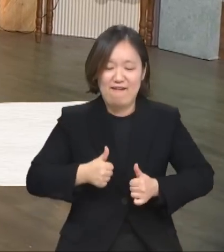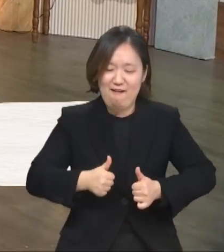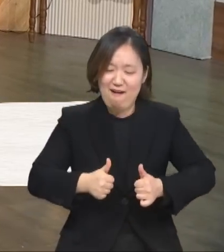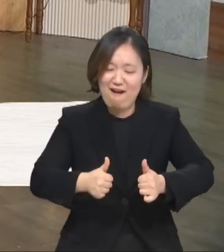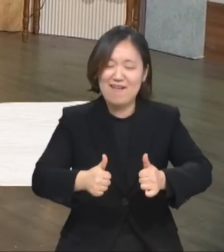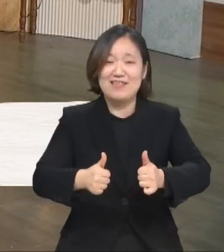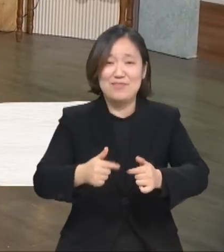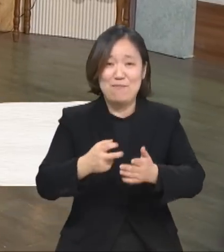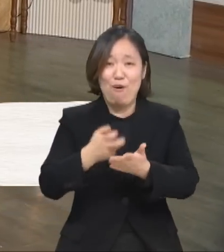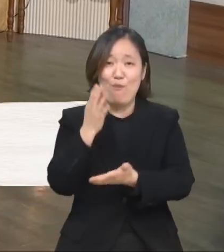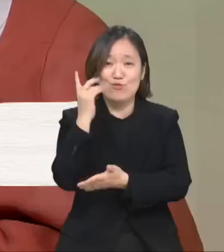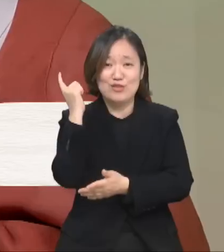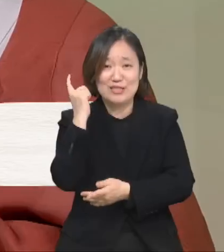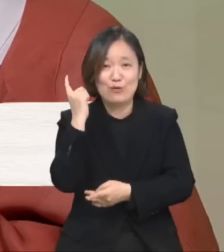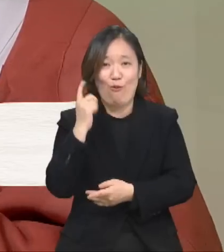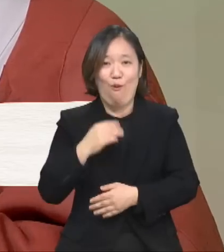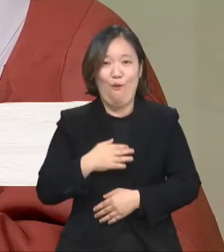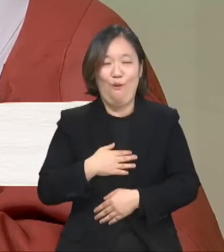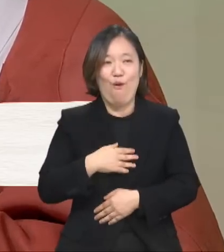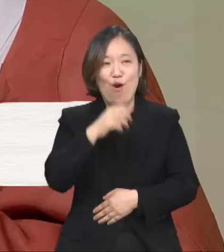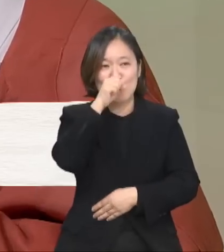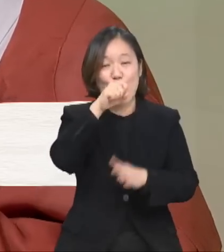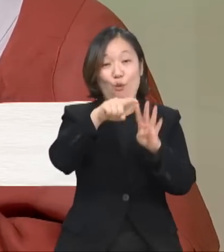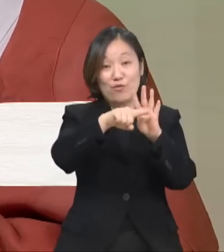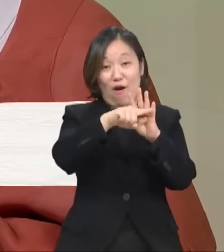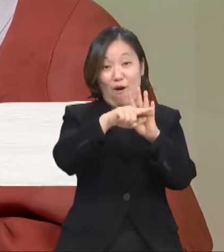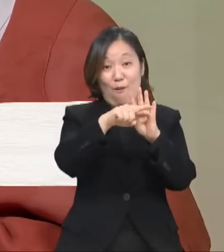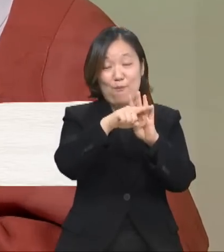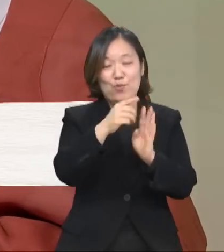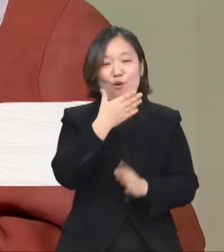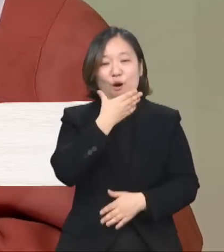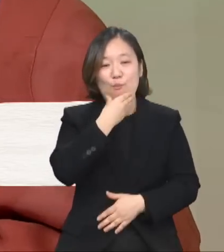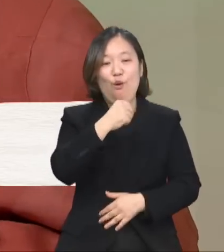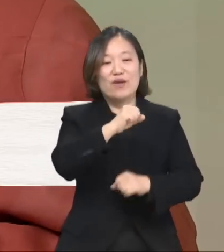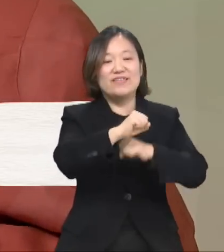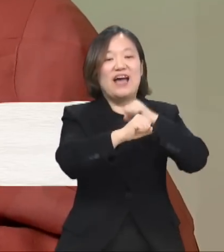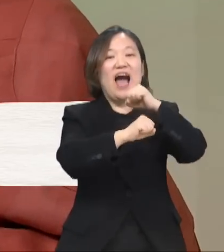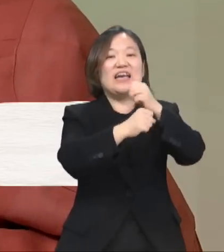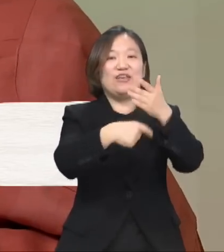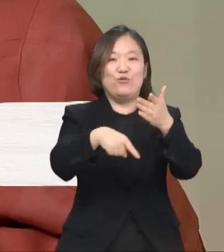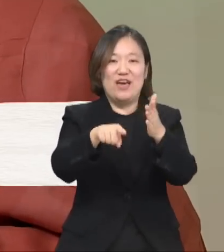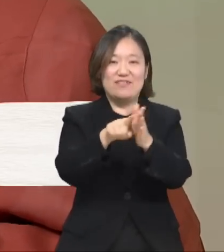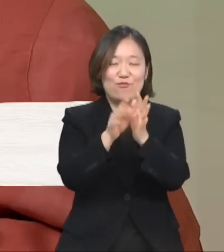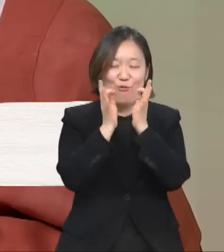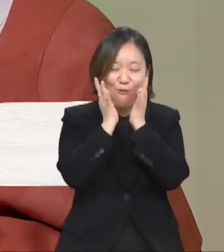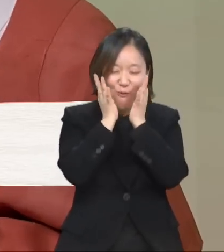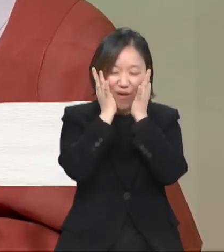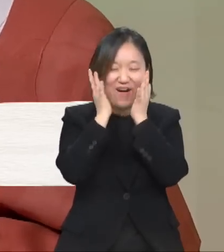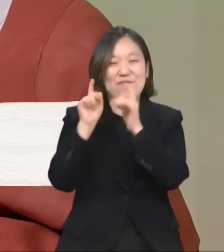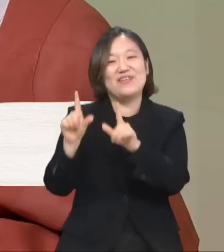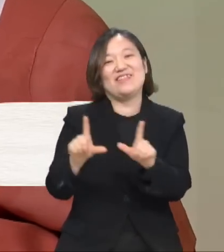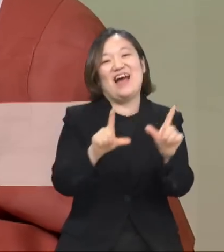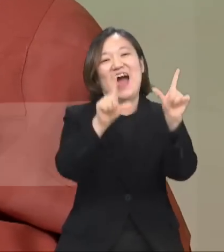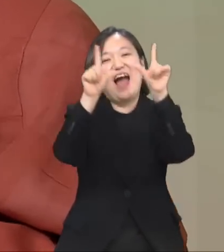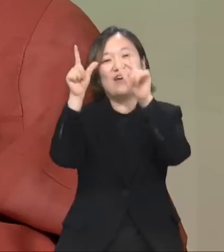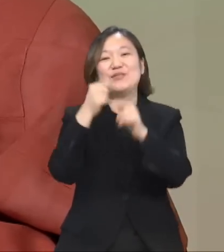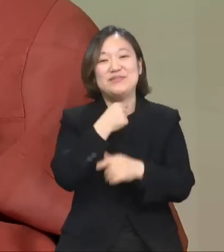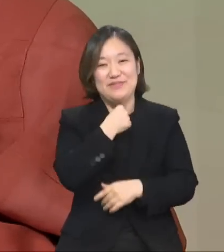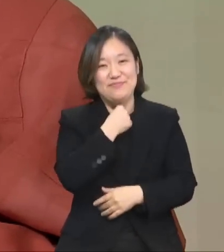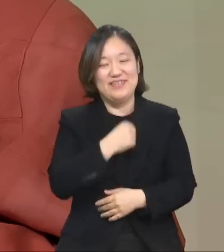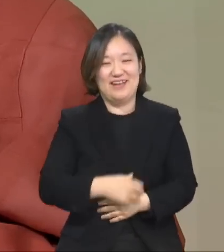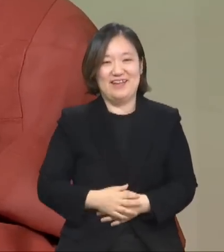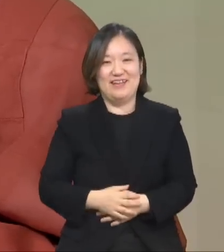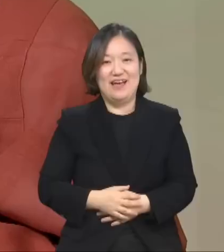들으면서 서너 공덕을 쌓을 수 있도록 노력하며 살겠습니다 참 참